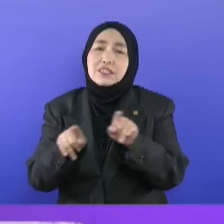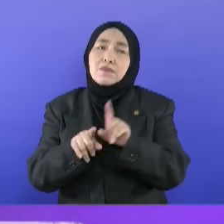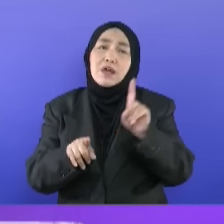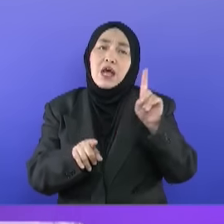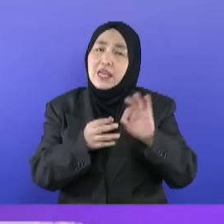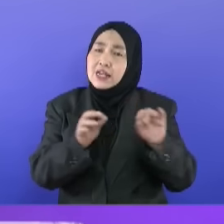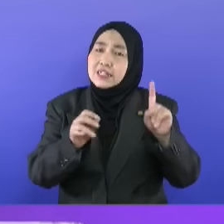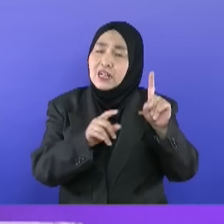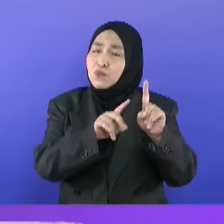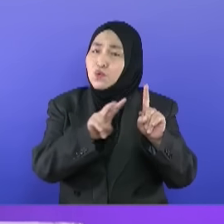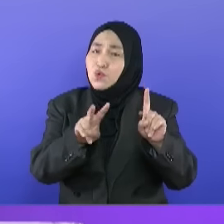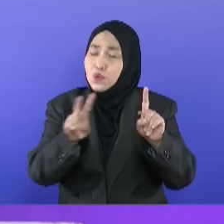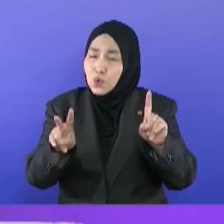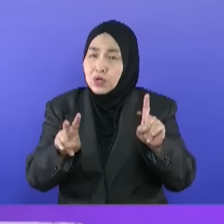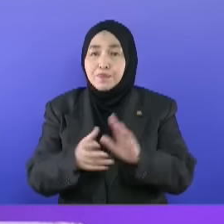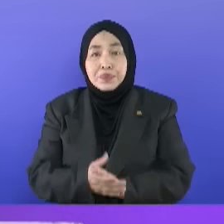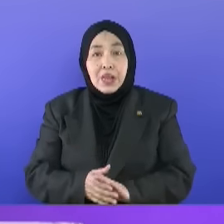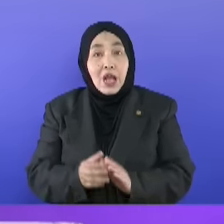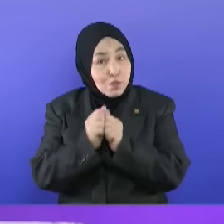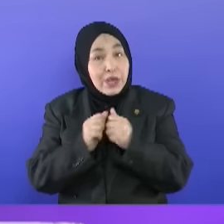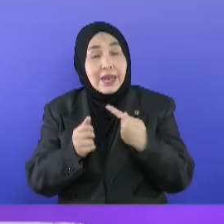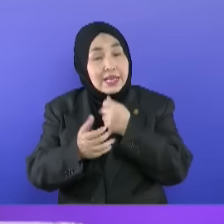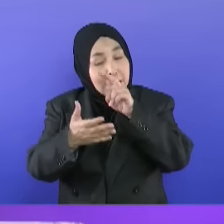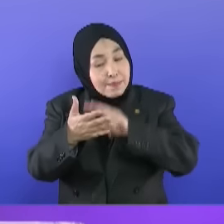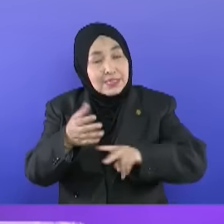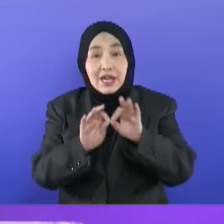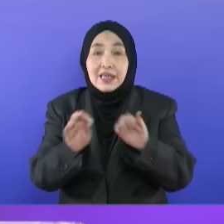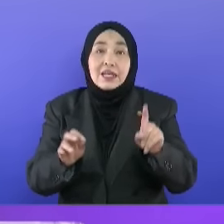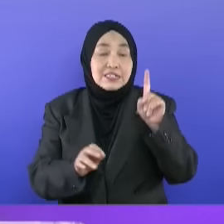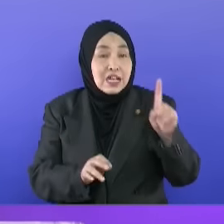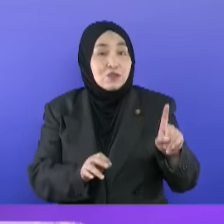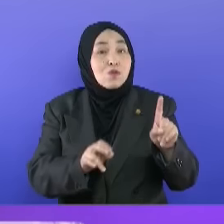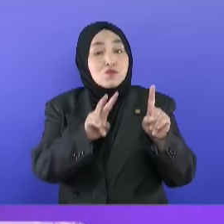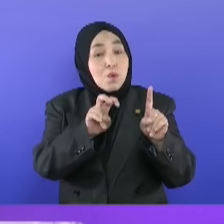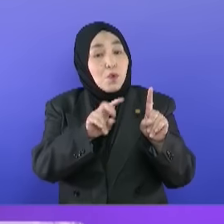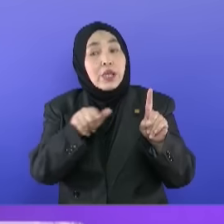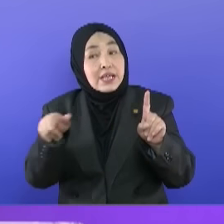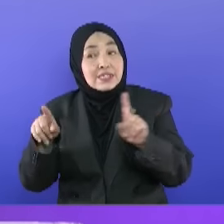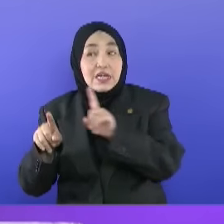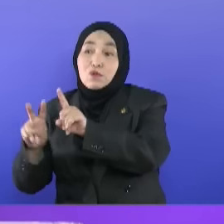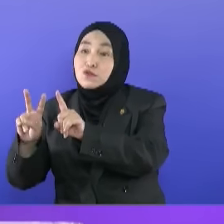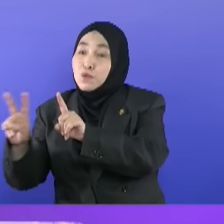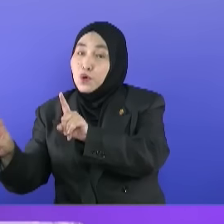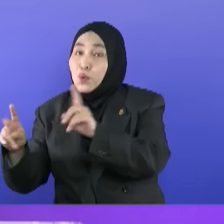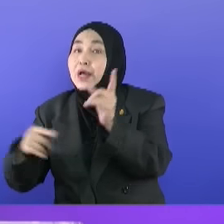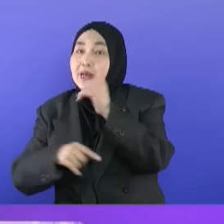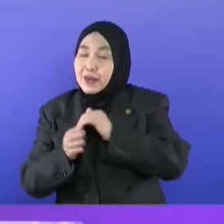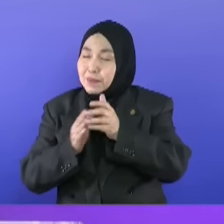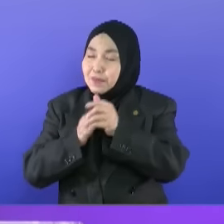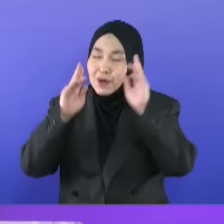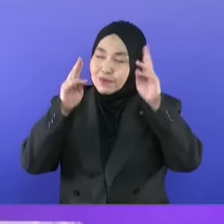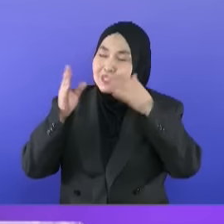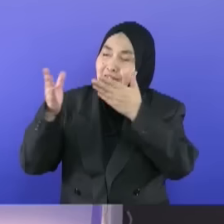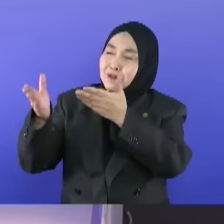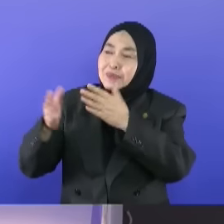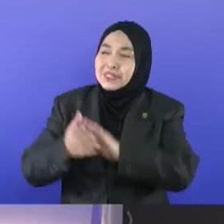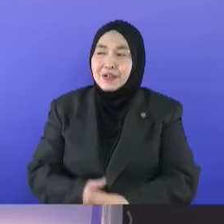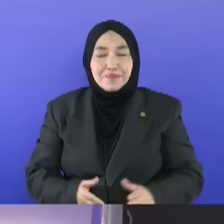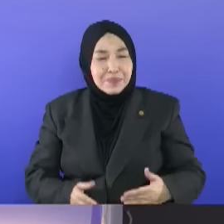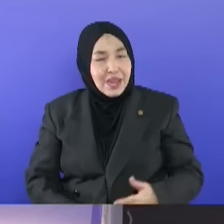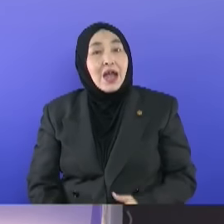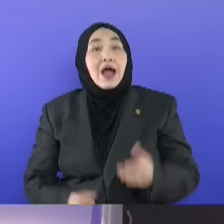122 ini. 122. Jadi mari sama-sama kita baca ayat 120 hingga 122 pada hari ini dipimpin al-fadil Ustaz Tirmizi Ali.